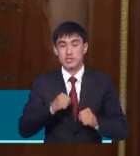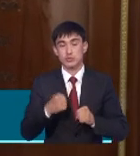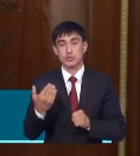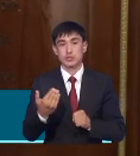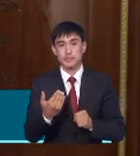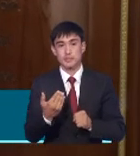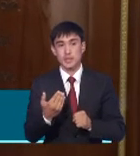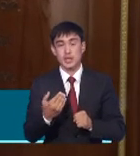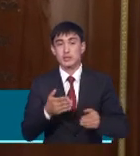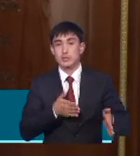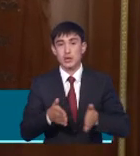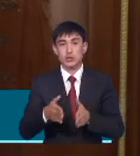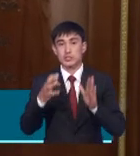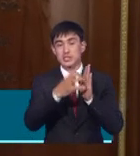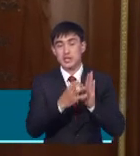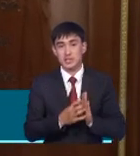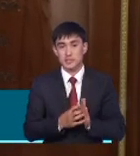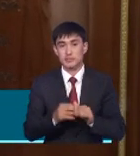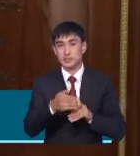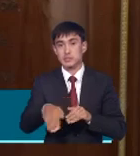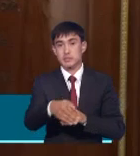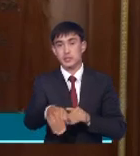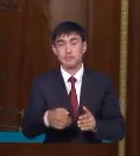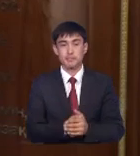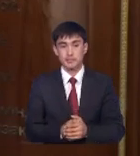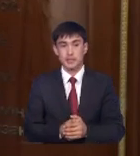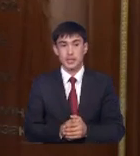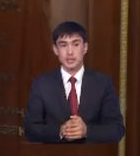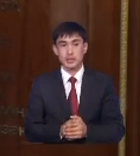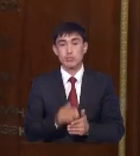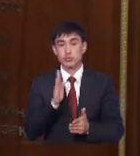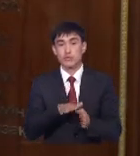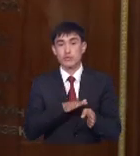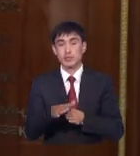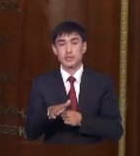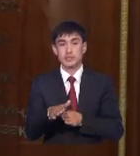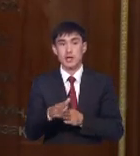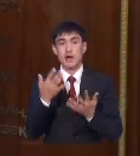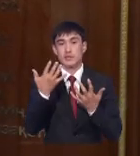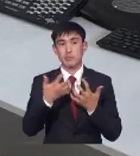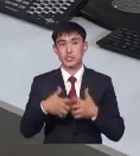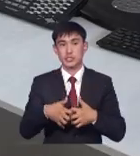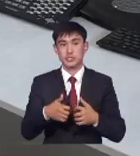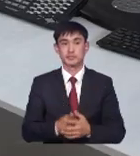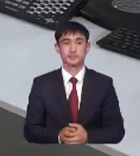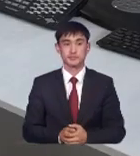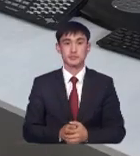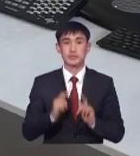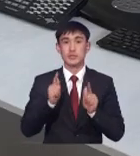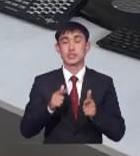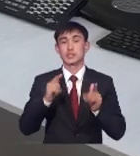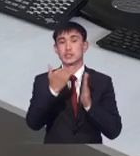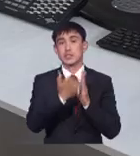скорости дорожные знаки и разметки будет Оля автоматически согласно